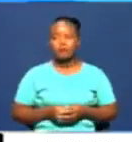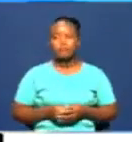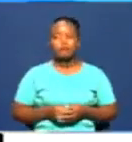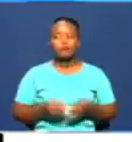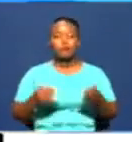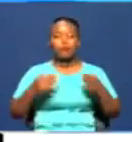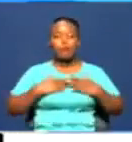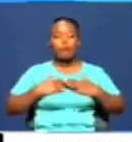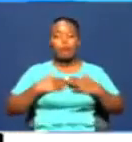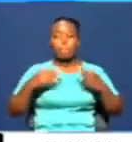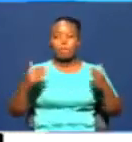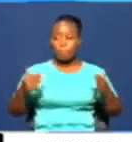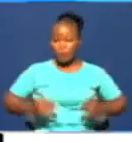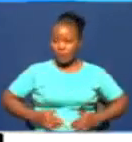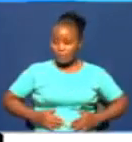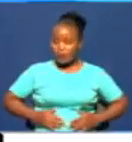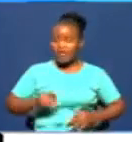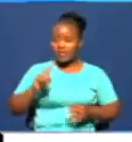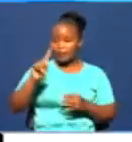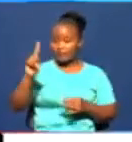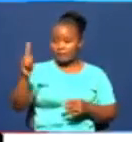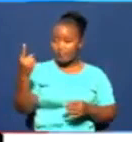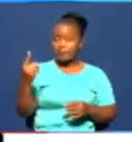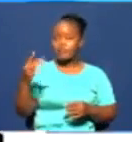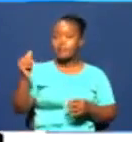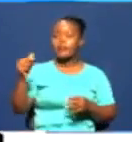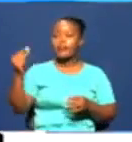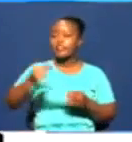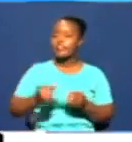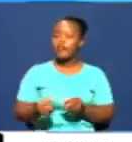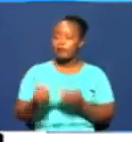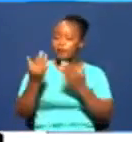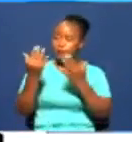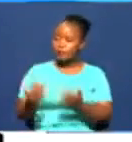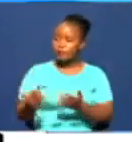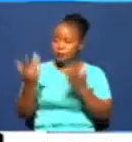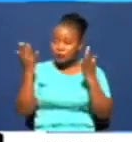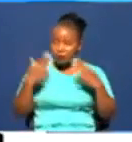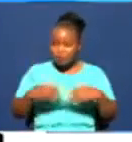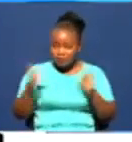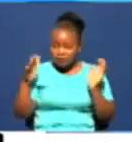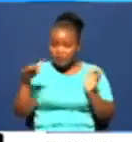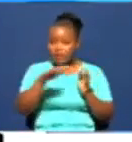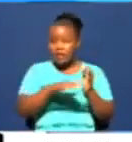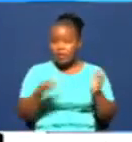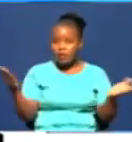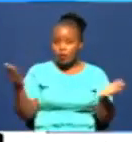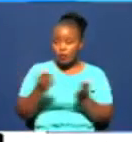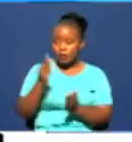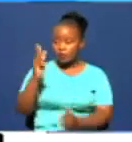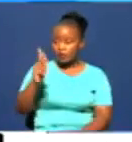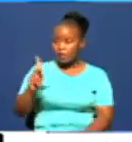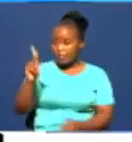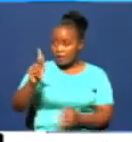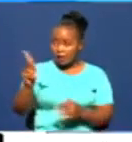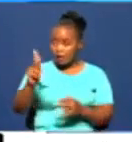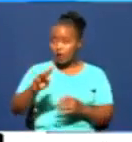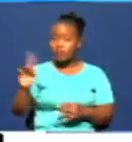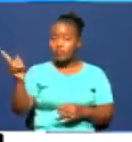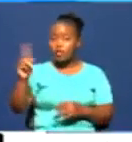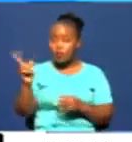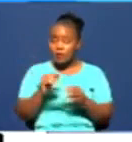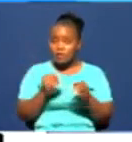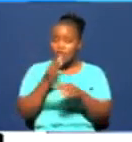aliyekuwa mwanasheria mkuu Charles Njonjo umechomwa katika tanuri ya Kariokor jijini Nairobi muda mfupi baada ya familia